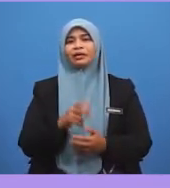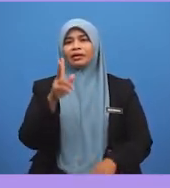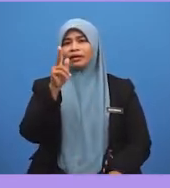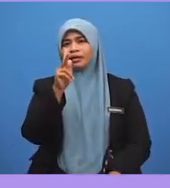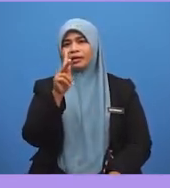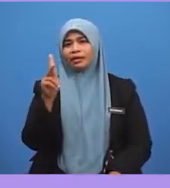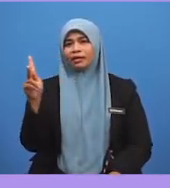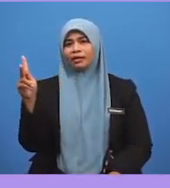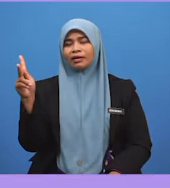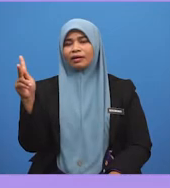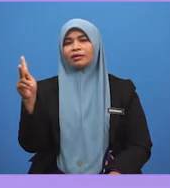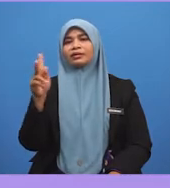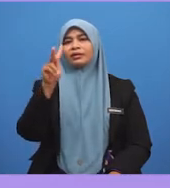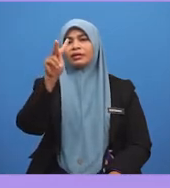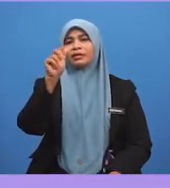Kanan,